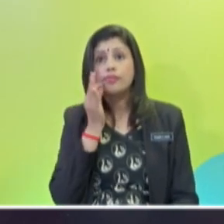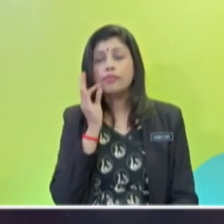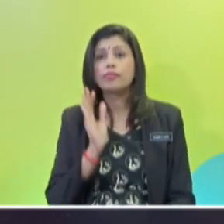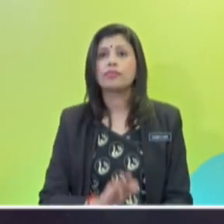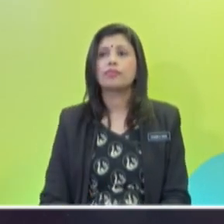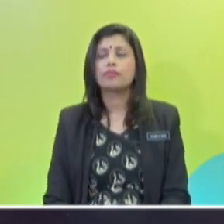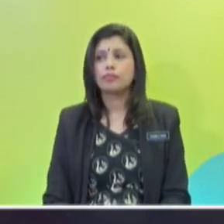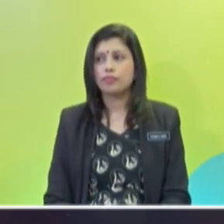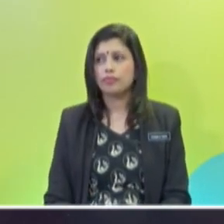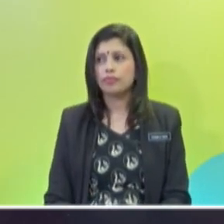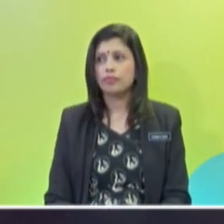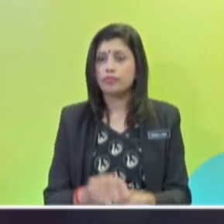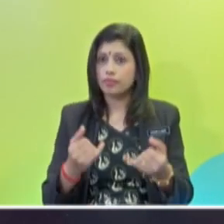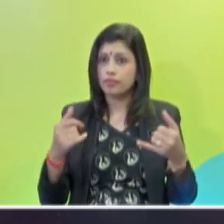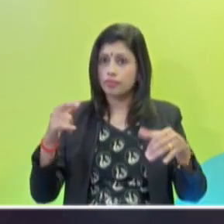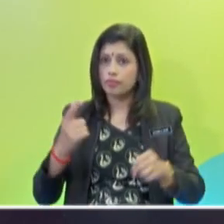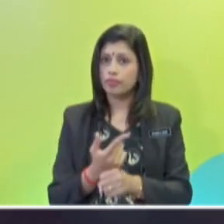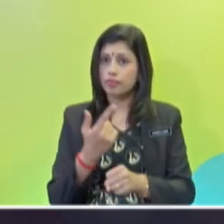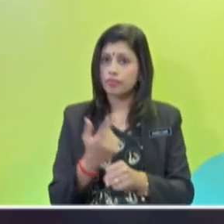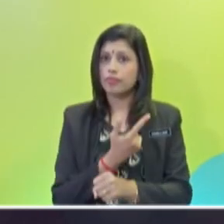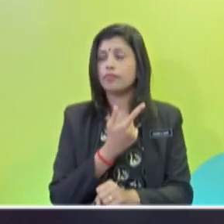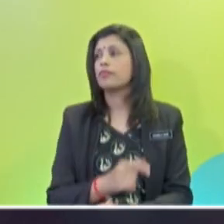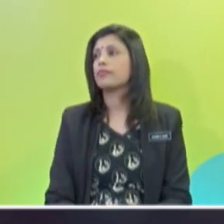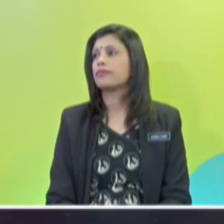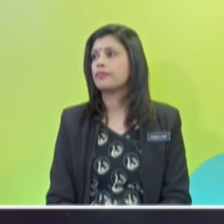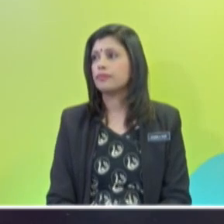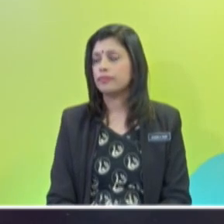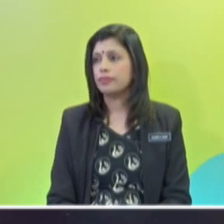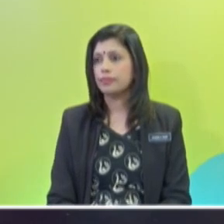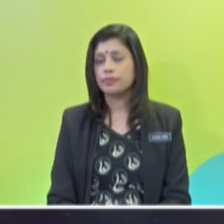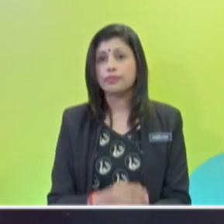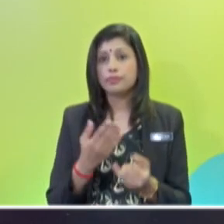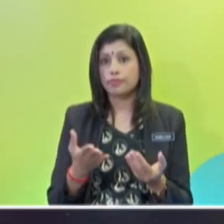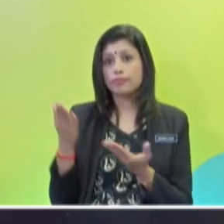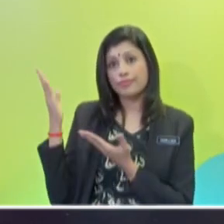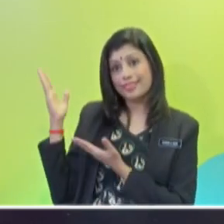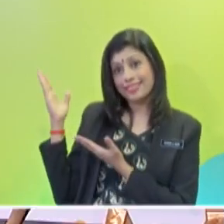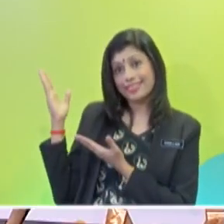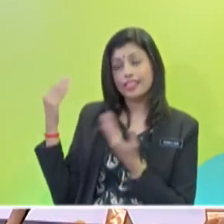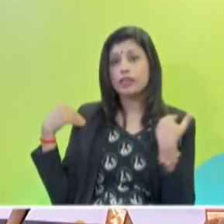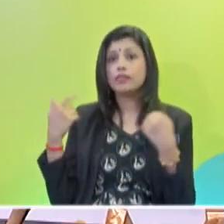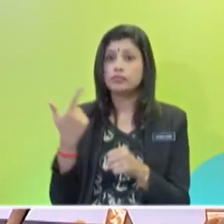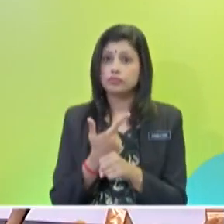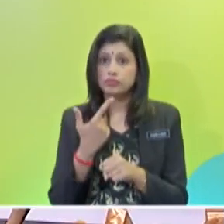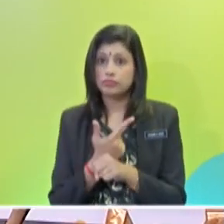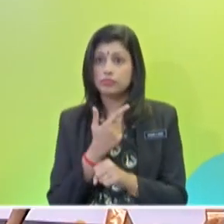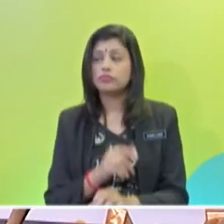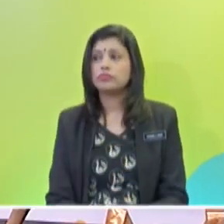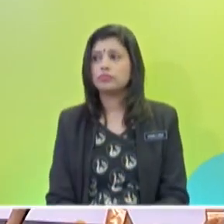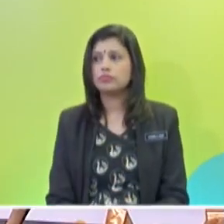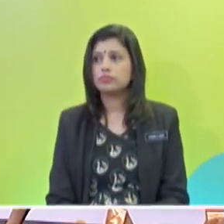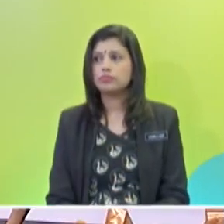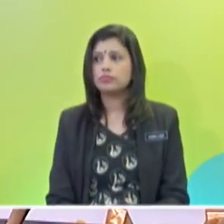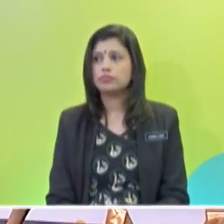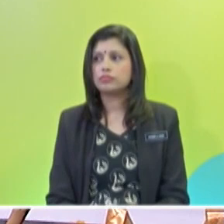Amal. Aha. Buat latihan sikit boleh? Boleh cikgu. Okey, di hadapan Amal ni ada latihan. Okay. Boleh tak Amal